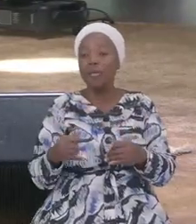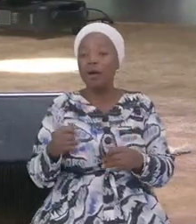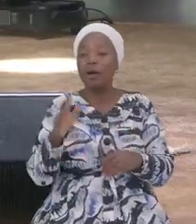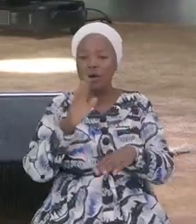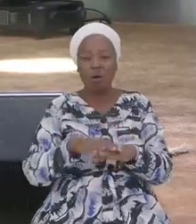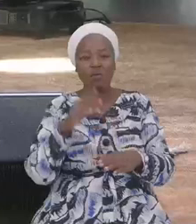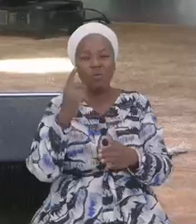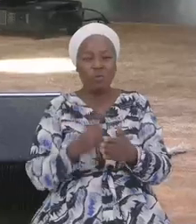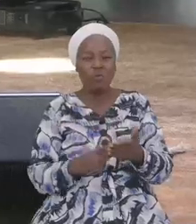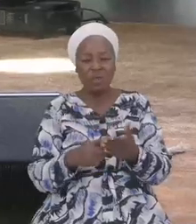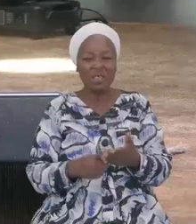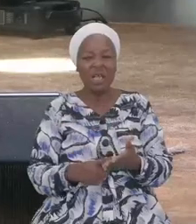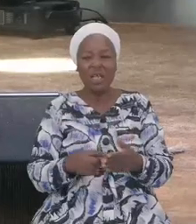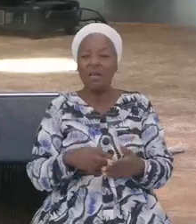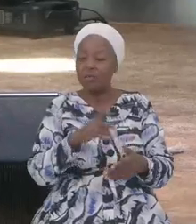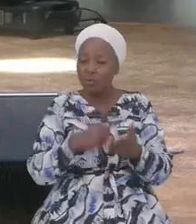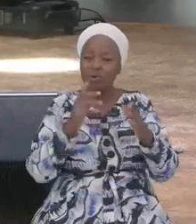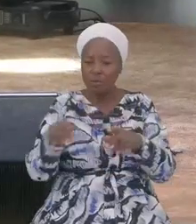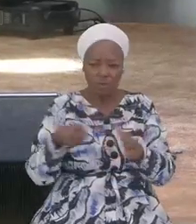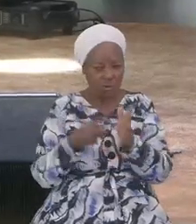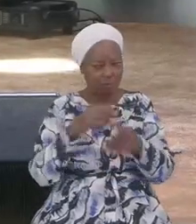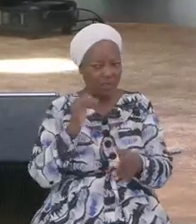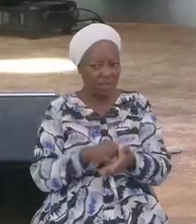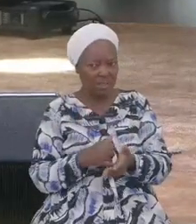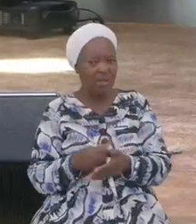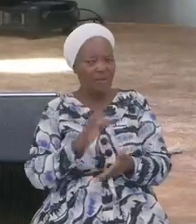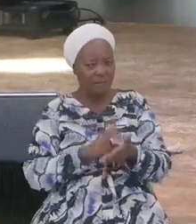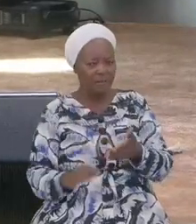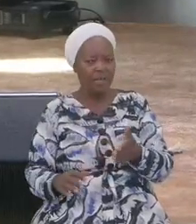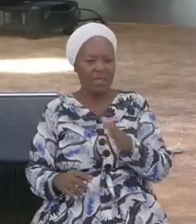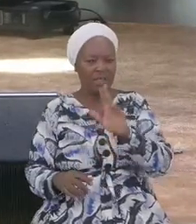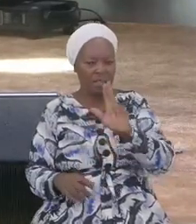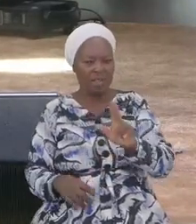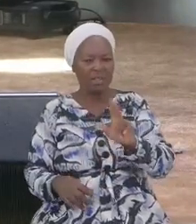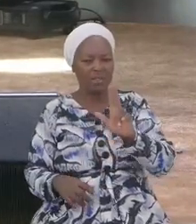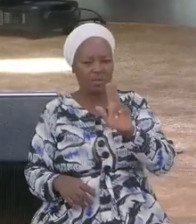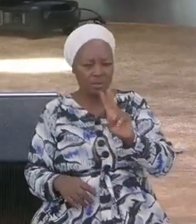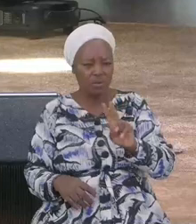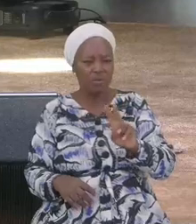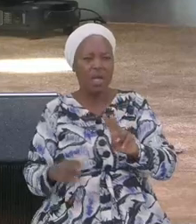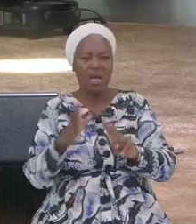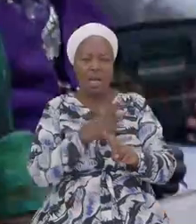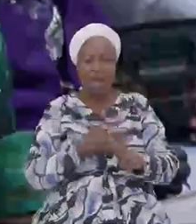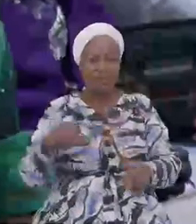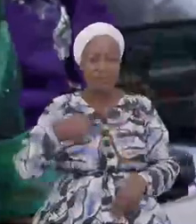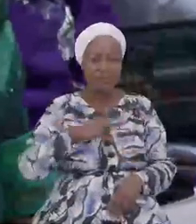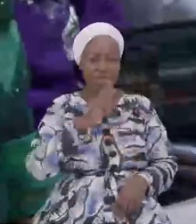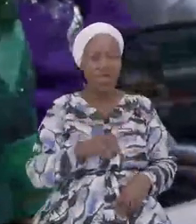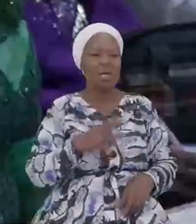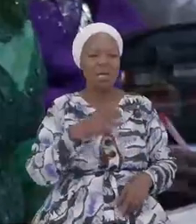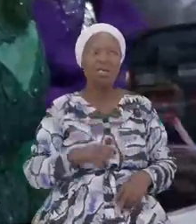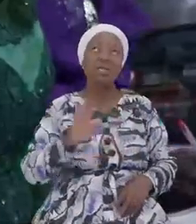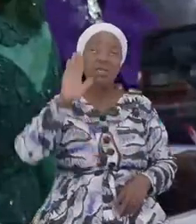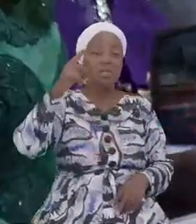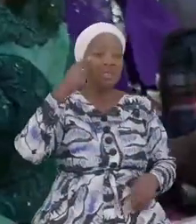base? Voyez le verset 32. Verset 32. Nous sommes témoins de ces choses.